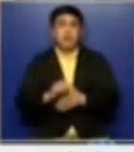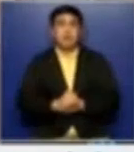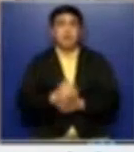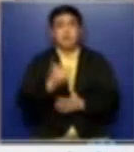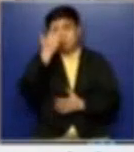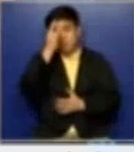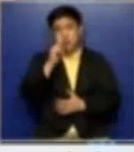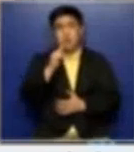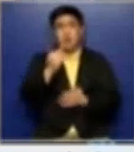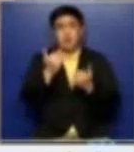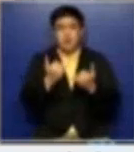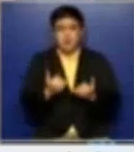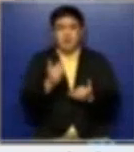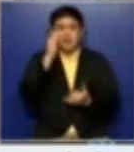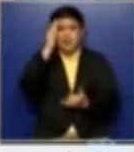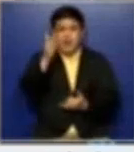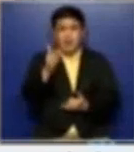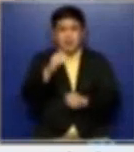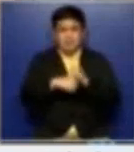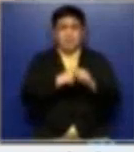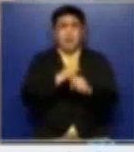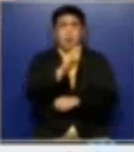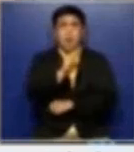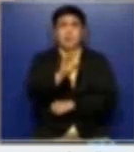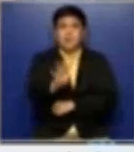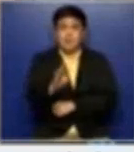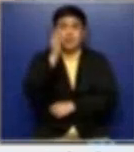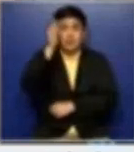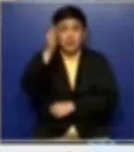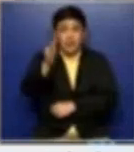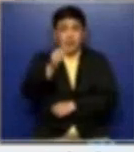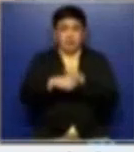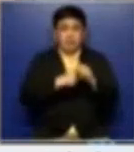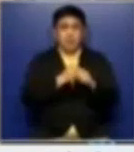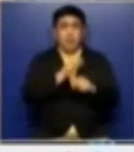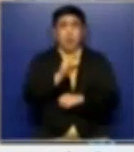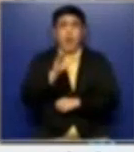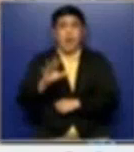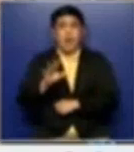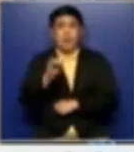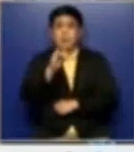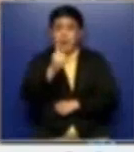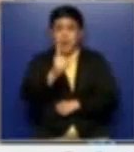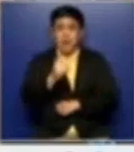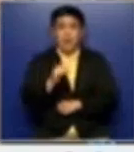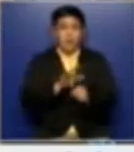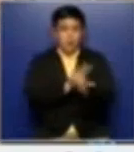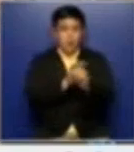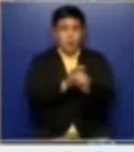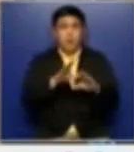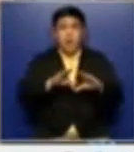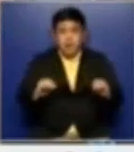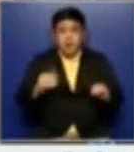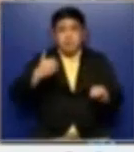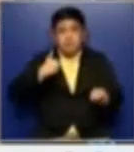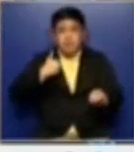ตุการณ์ที่มันรออยู่ข้างหน้าคือปี64แล้วไม่รู้จะมี65ไหมไม่รู้ไอ้โควิดมันจะหนีจากเราเมื่อไหร่หรือมันจะ